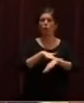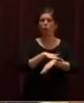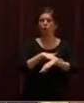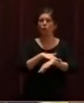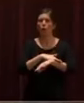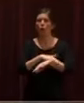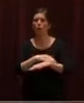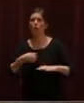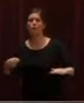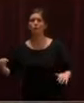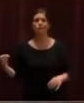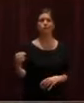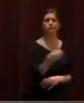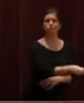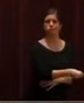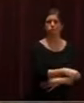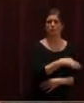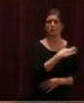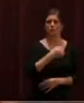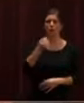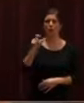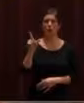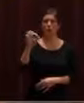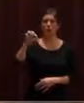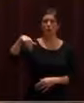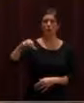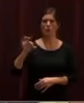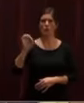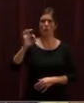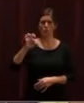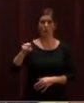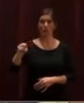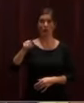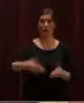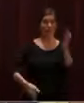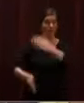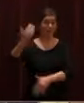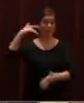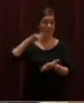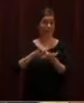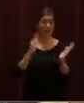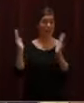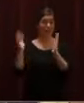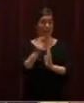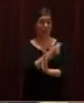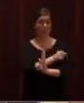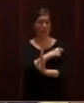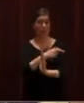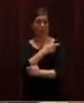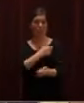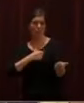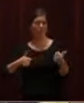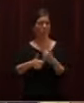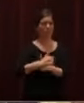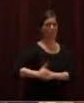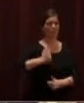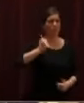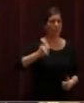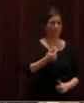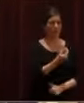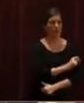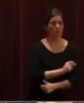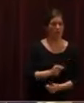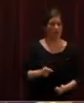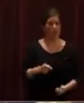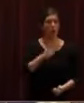que se va votar la coa de vacunació quan no havia vacunes per sa gent major? I què vostès la van reprovar? És aquesta la seva